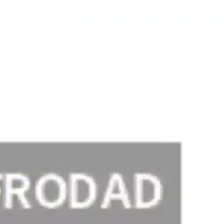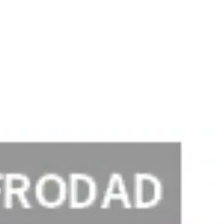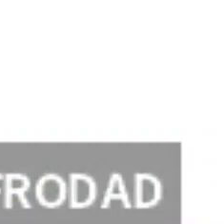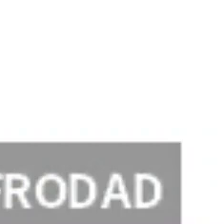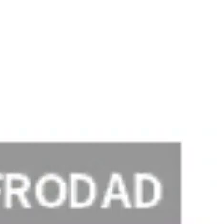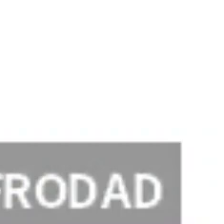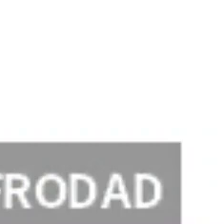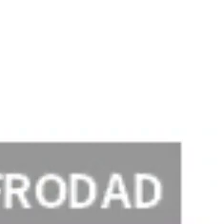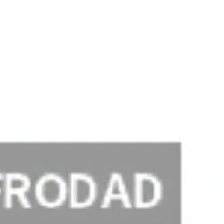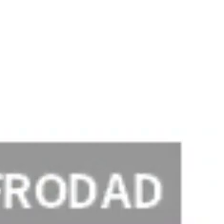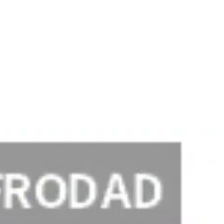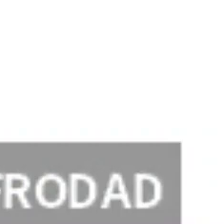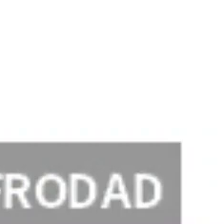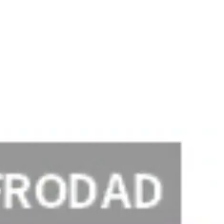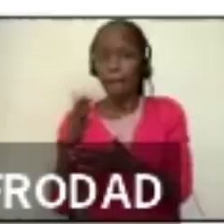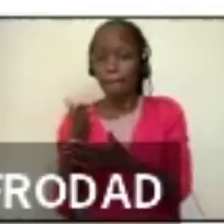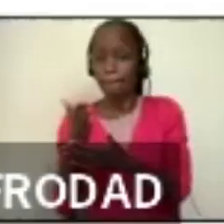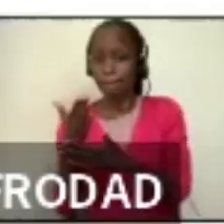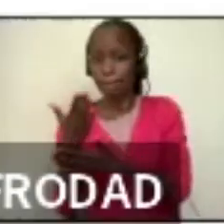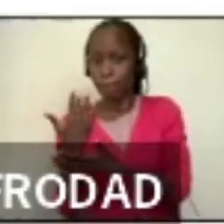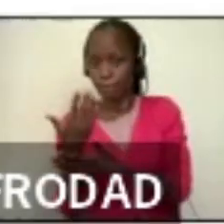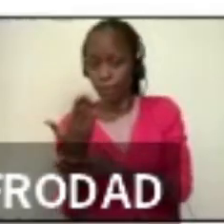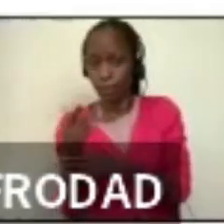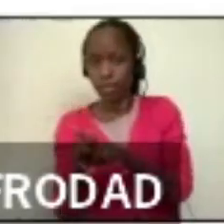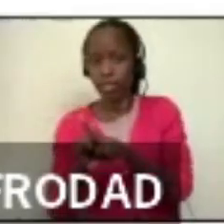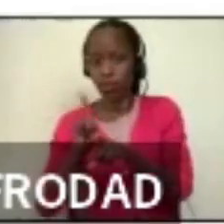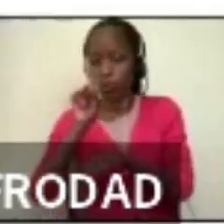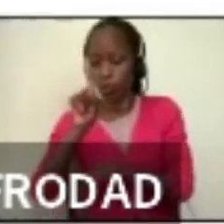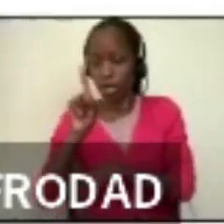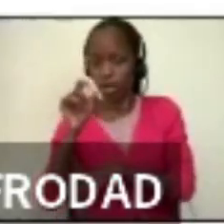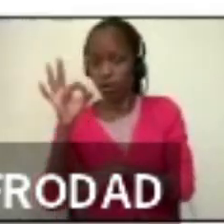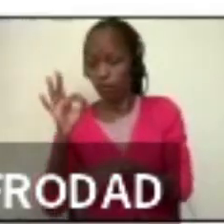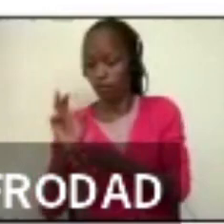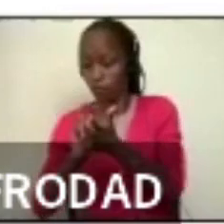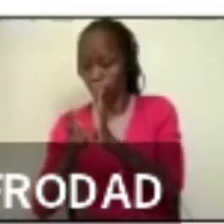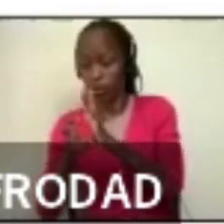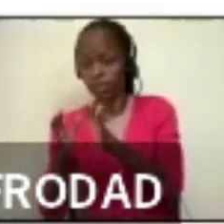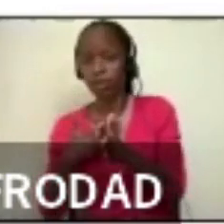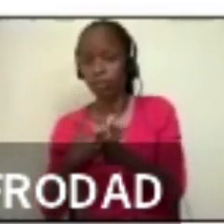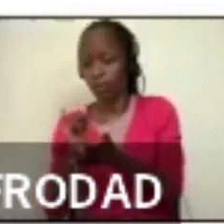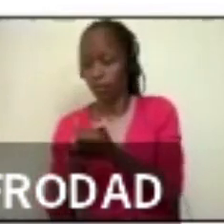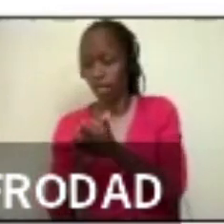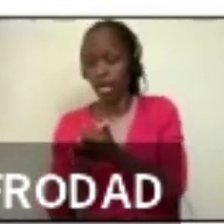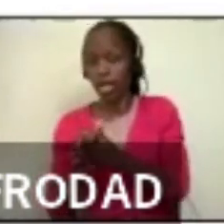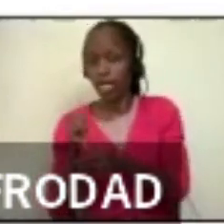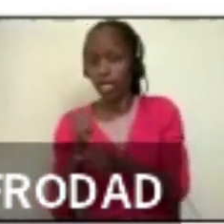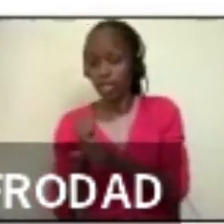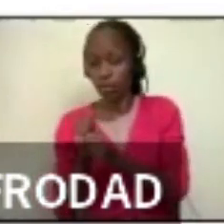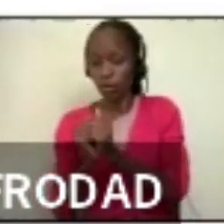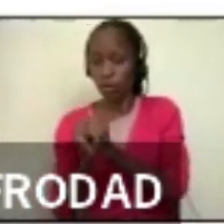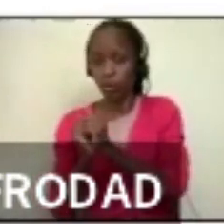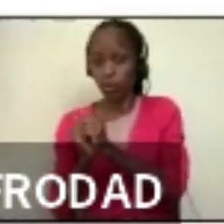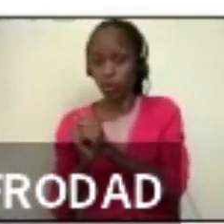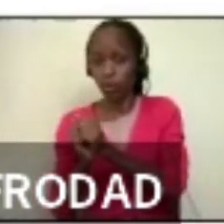l'une de mes premières enquêtes collaboratives que j'ai eu à faire avec ICRG, avant même que je sois membre